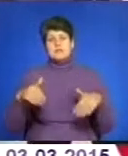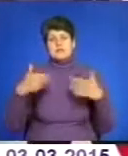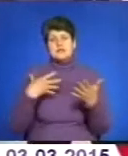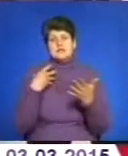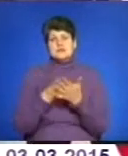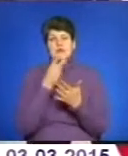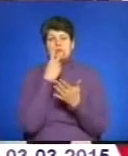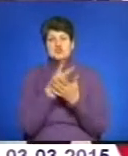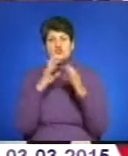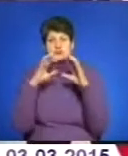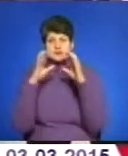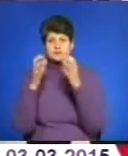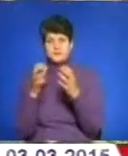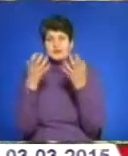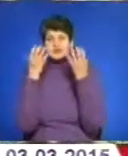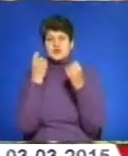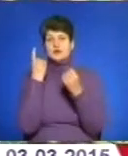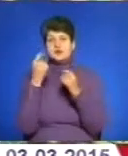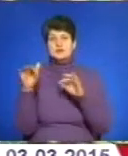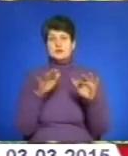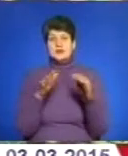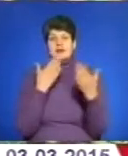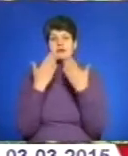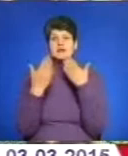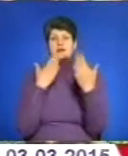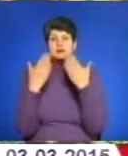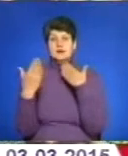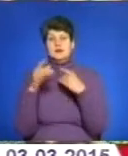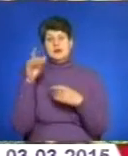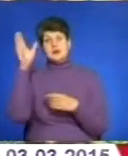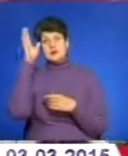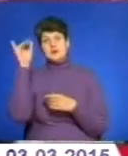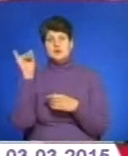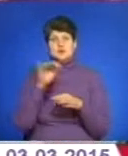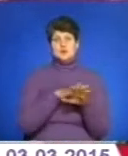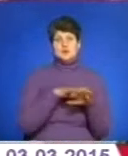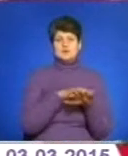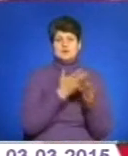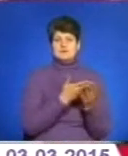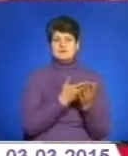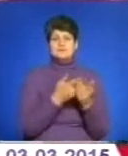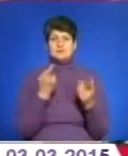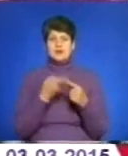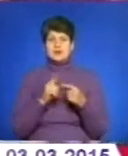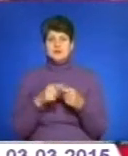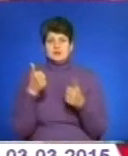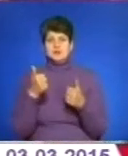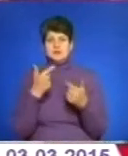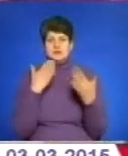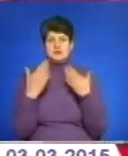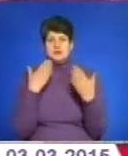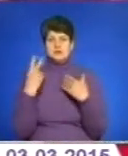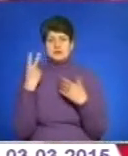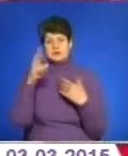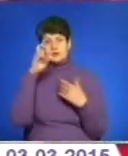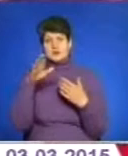бачення світу. А ще – один з механізмів діалогу науки і суспільства. Така виставка – добрий діалог двох країн, правда? Ну, ми на